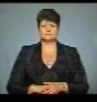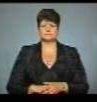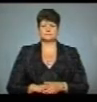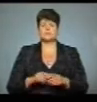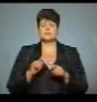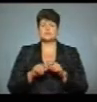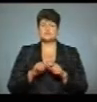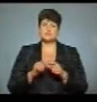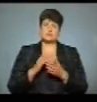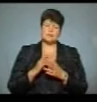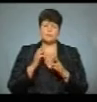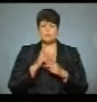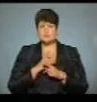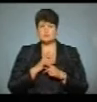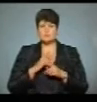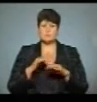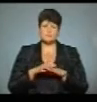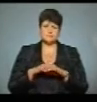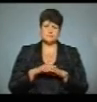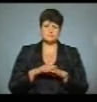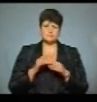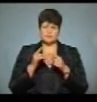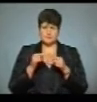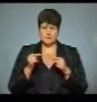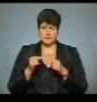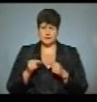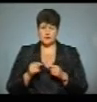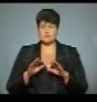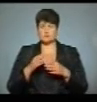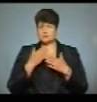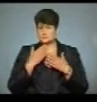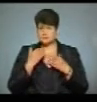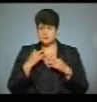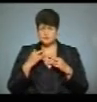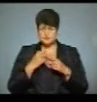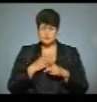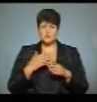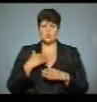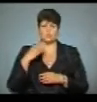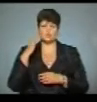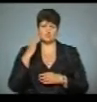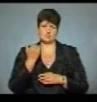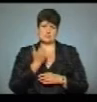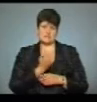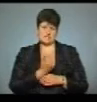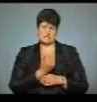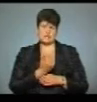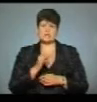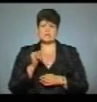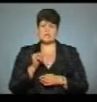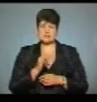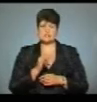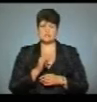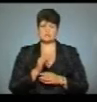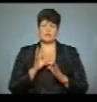Перевіряємо, чи є помилки, арифметиці, і потім при відсутності помилок голосують за них, і ми вводимо